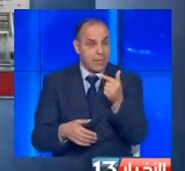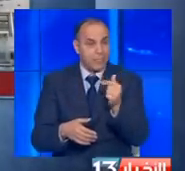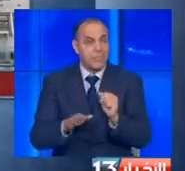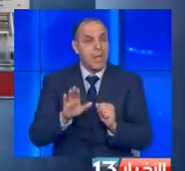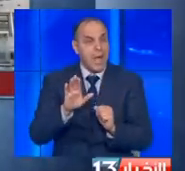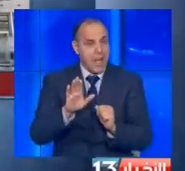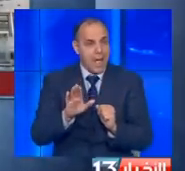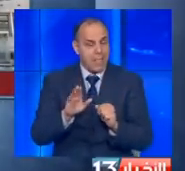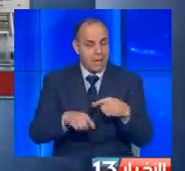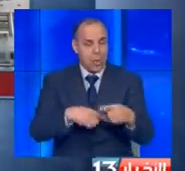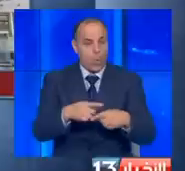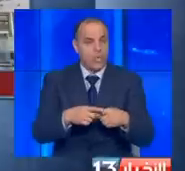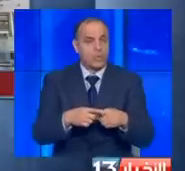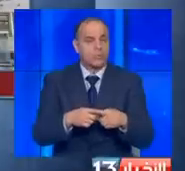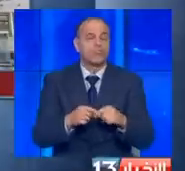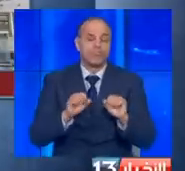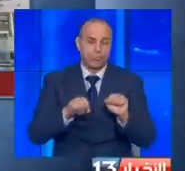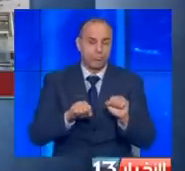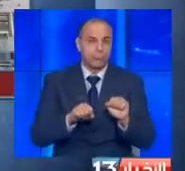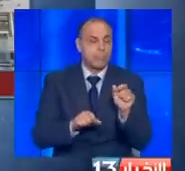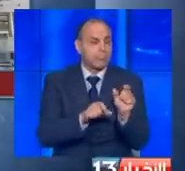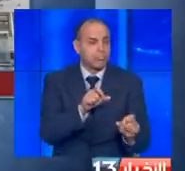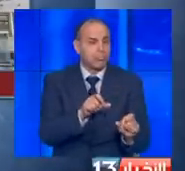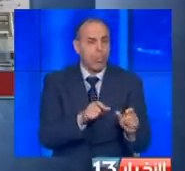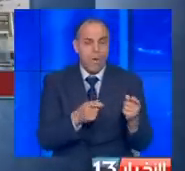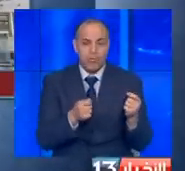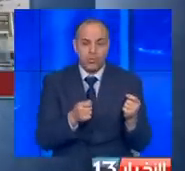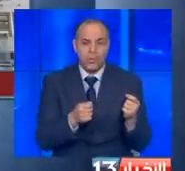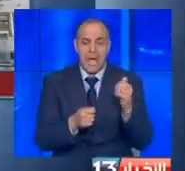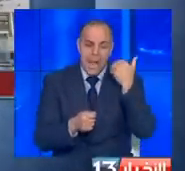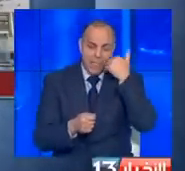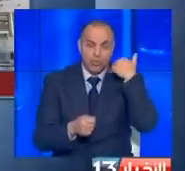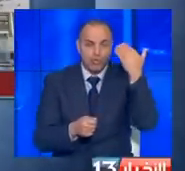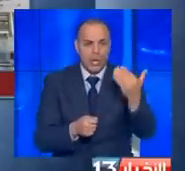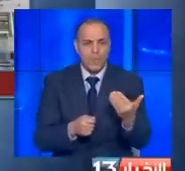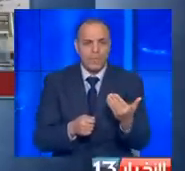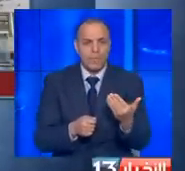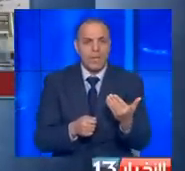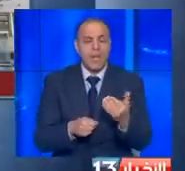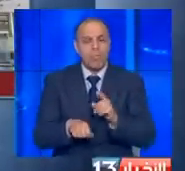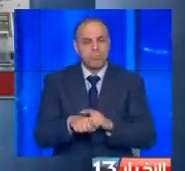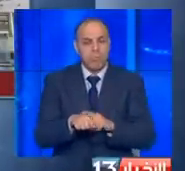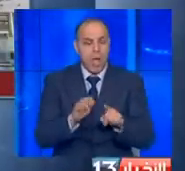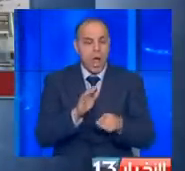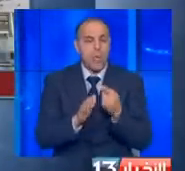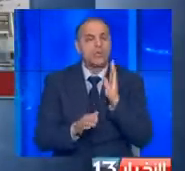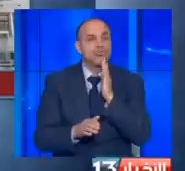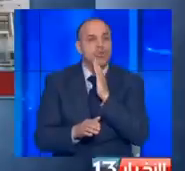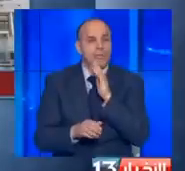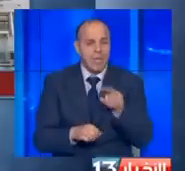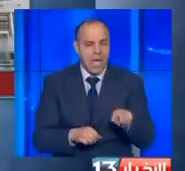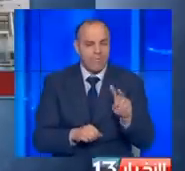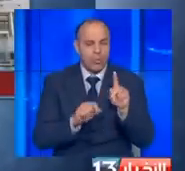انها ستواصل تسخير امكانياتها البشريه والماديه يوم الاثنين المقبل الموافق للاول من جانب ثمانيه